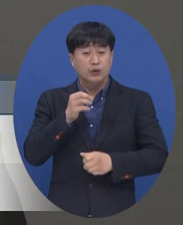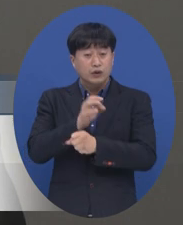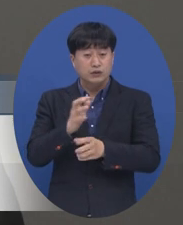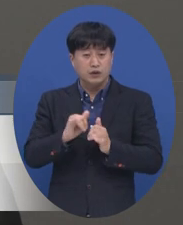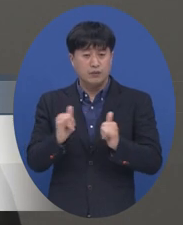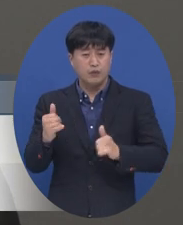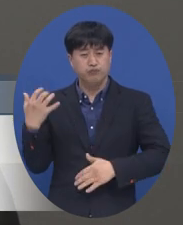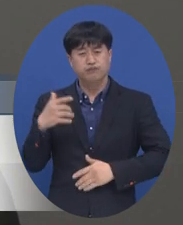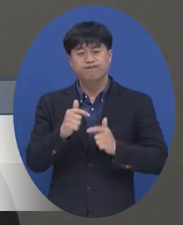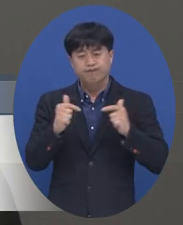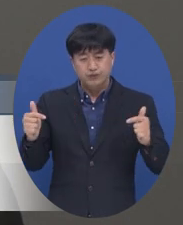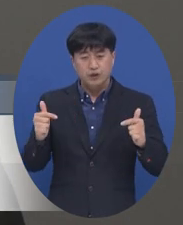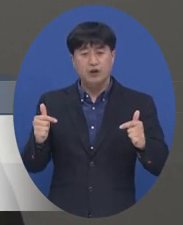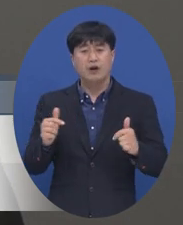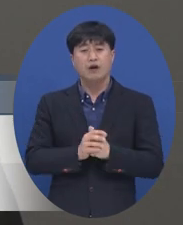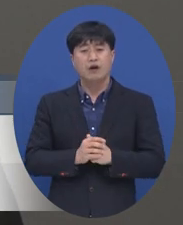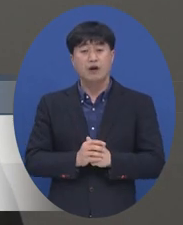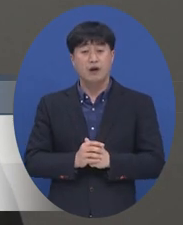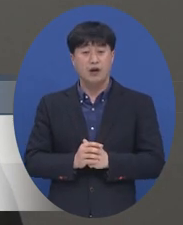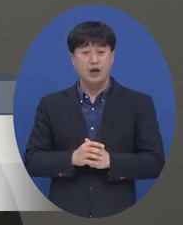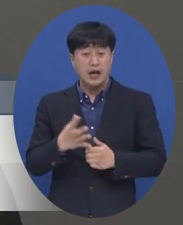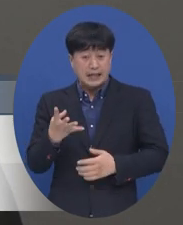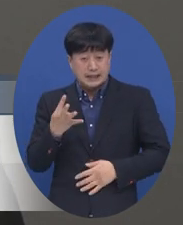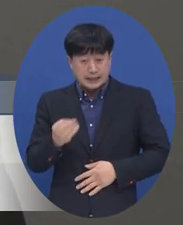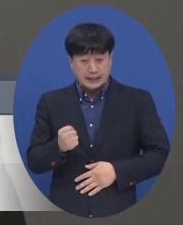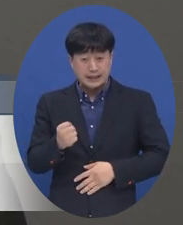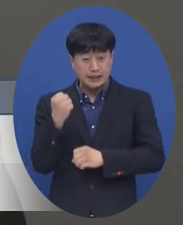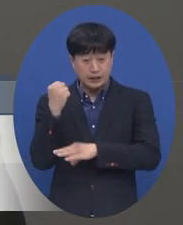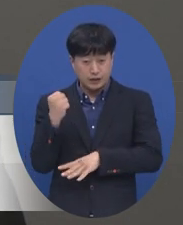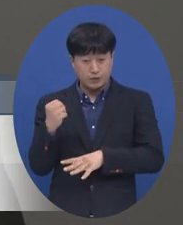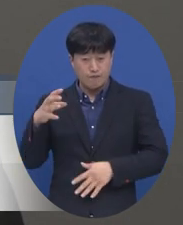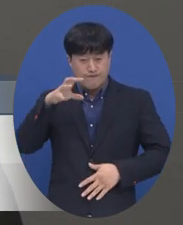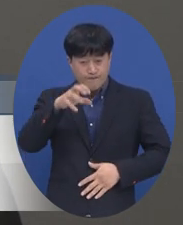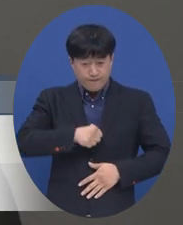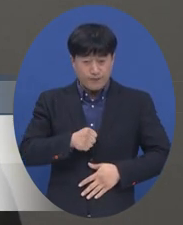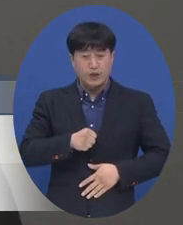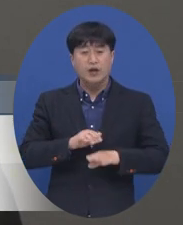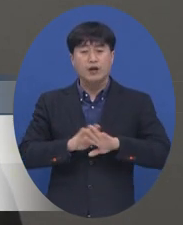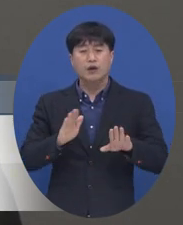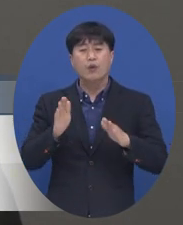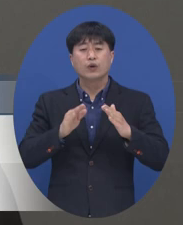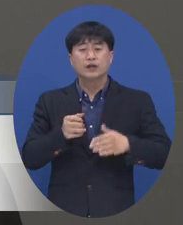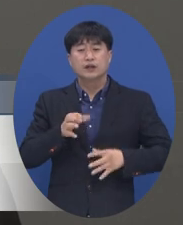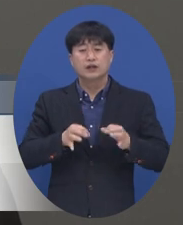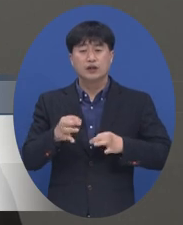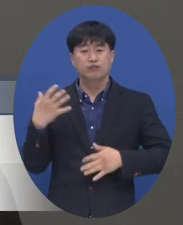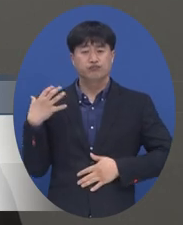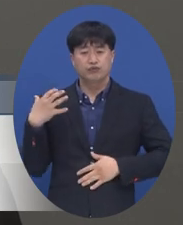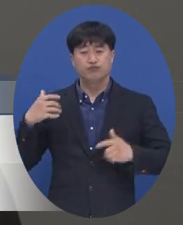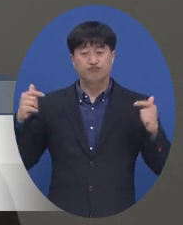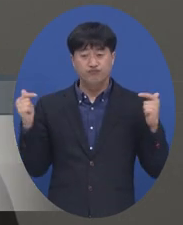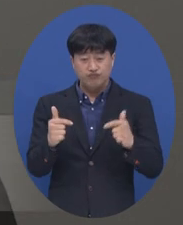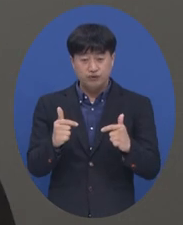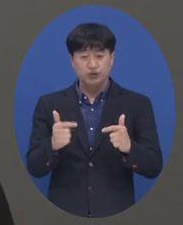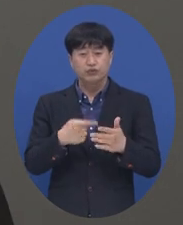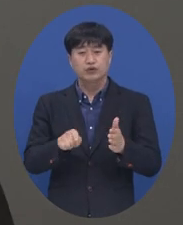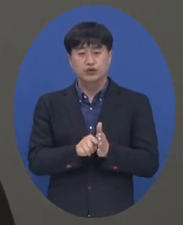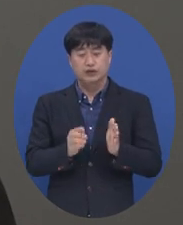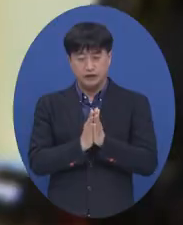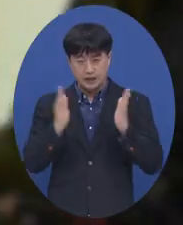플랫폼 독과점 해서 와 허상 곡인 부담 경감 및 공룡 안 시장경제 질서 확립 우르르 배당 특급 을 추진하게